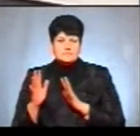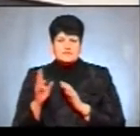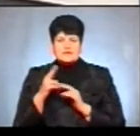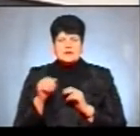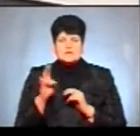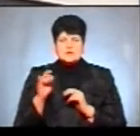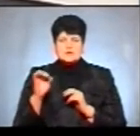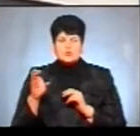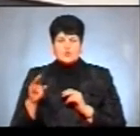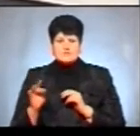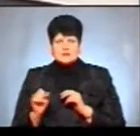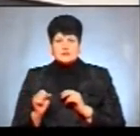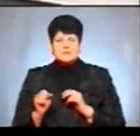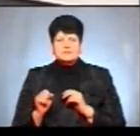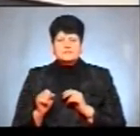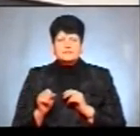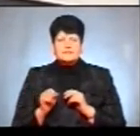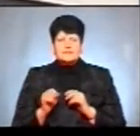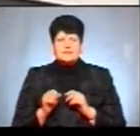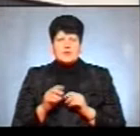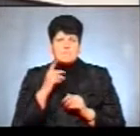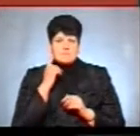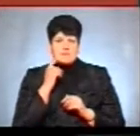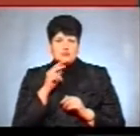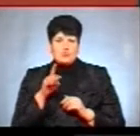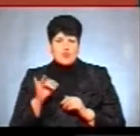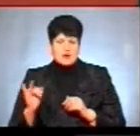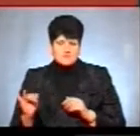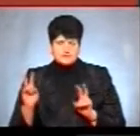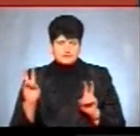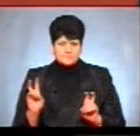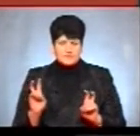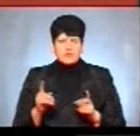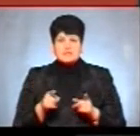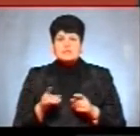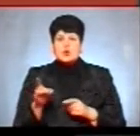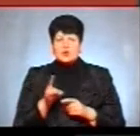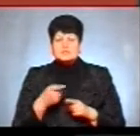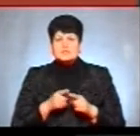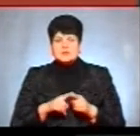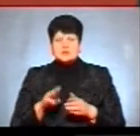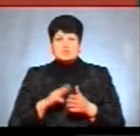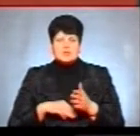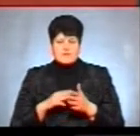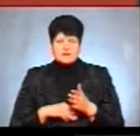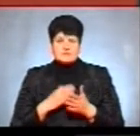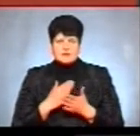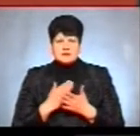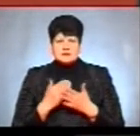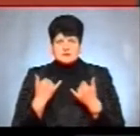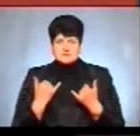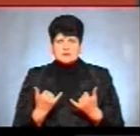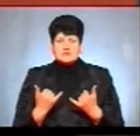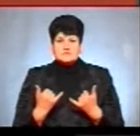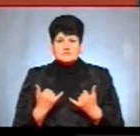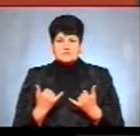Дністровський каньйон, Кременецькі гори і заповідники Медобори. На вашу думку, чи розмір цих штрафів, які зараз діють, чи він є